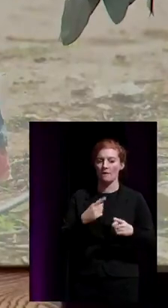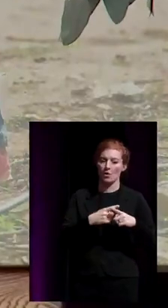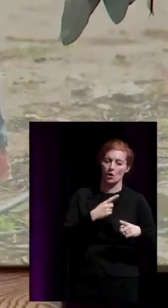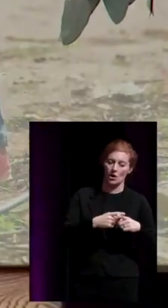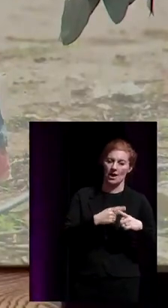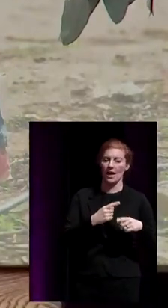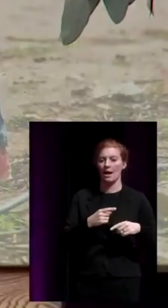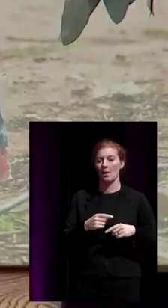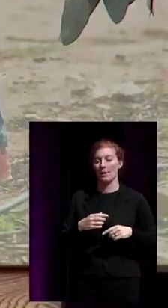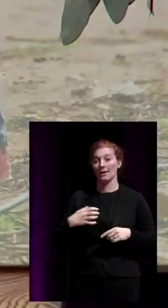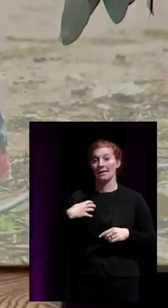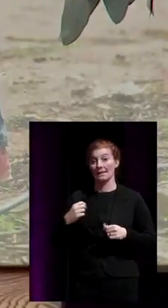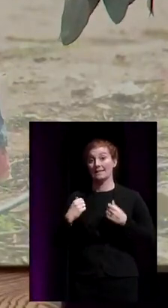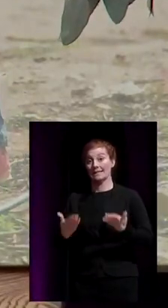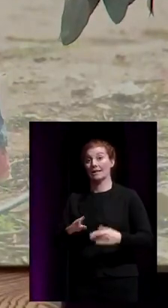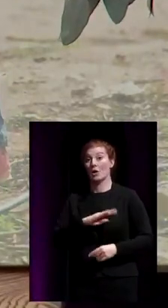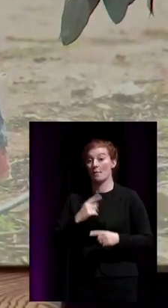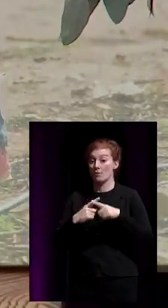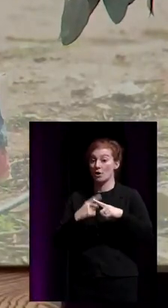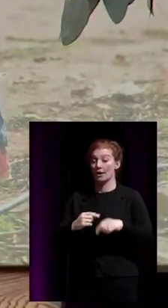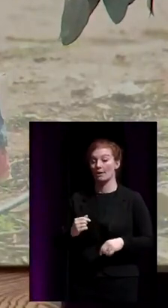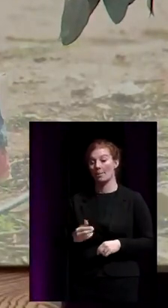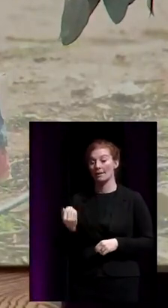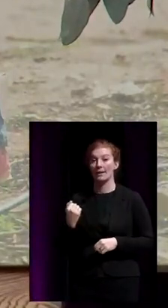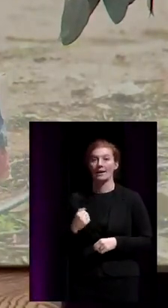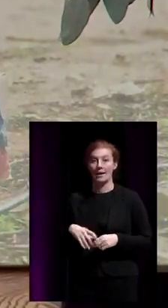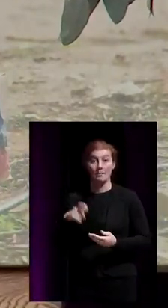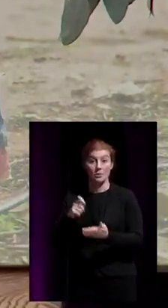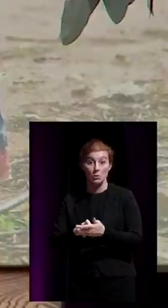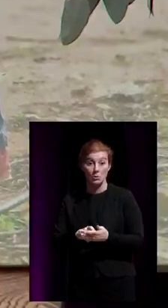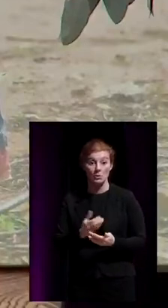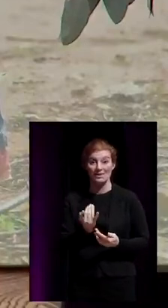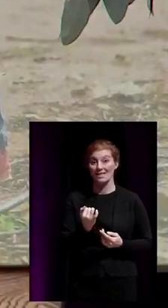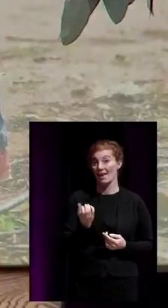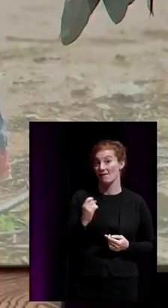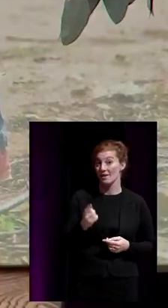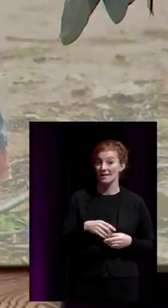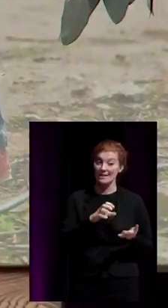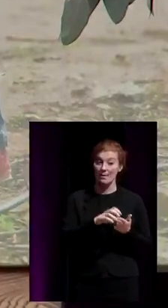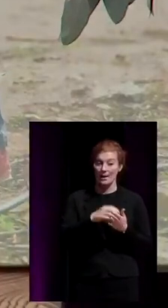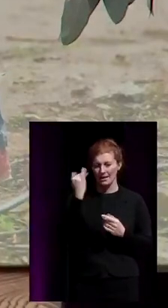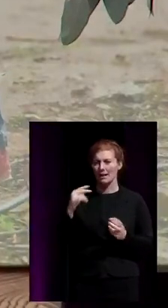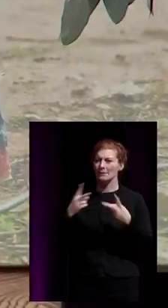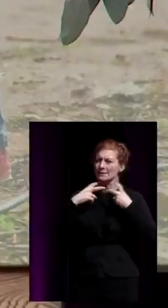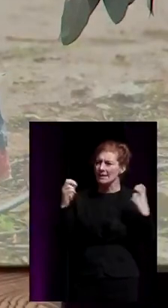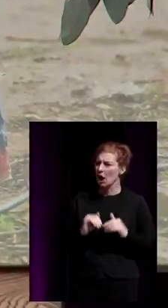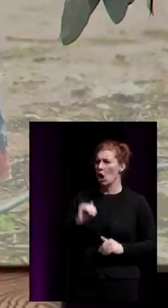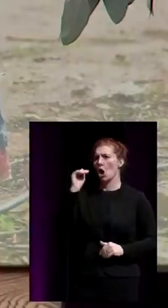och har ett stor fördel av att kunna fatta beslut. Man är ett civilt samhälle, en organisation. Man kan kanske skrika lite högre, vara lite